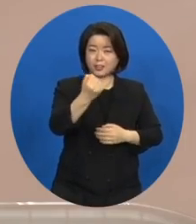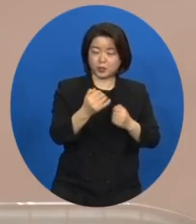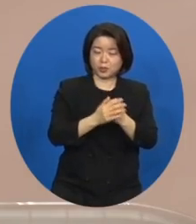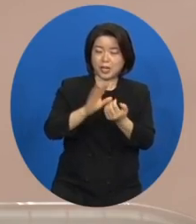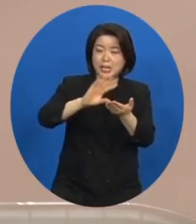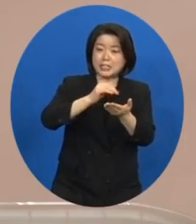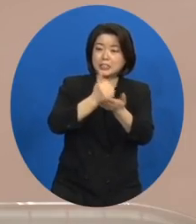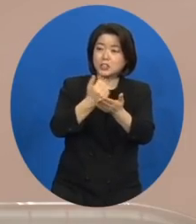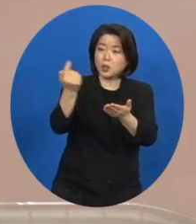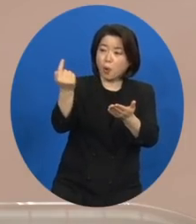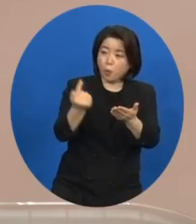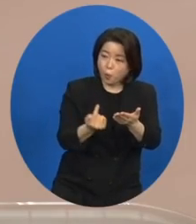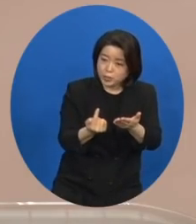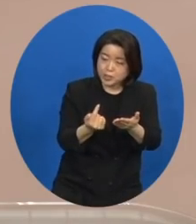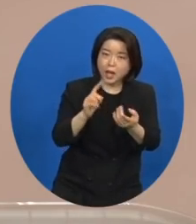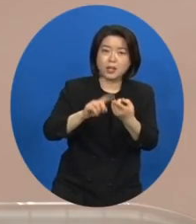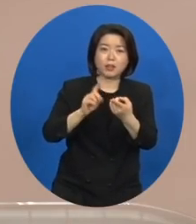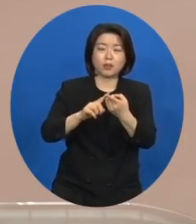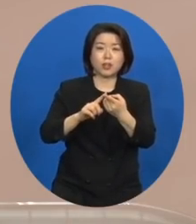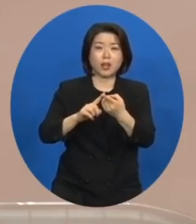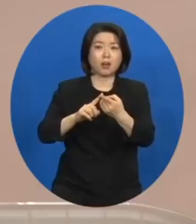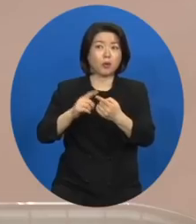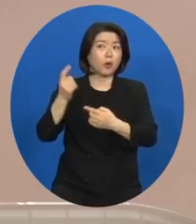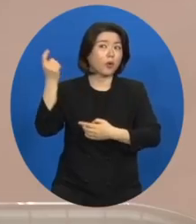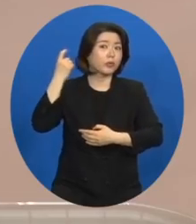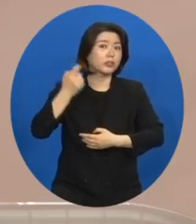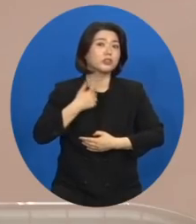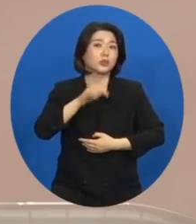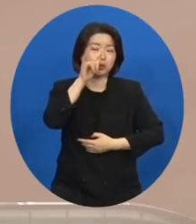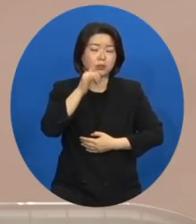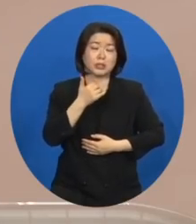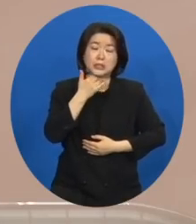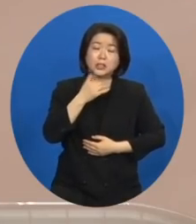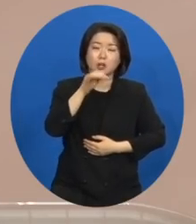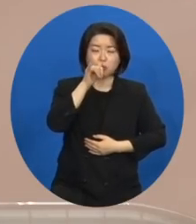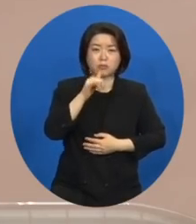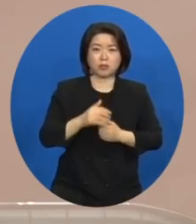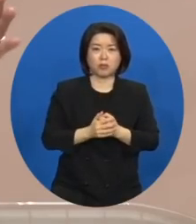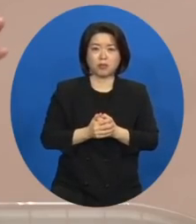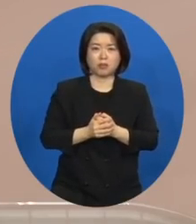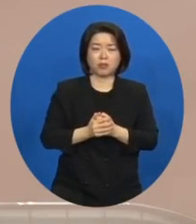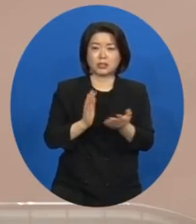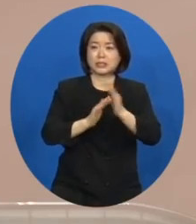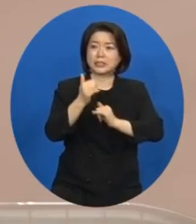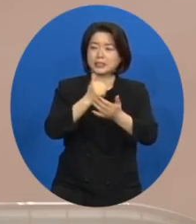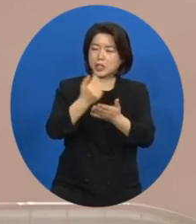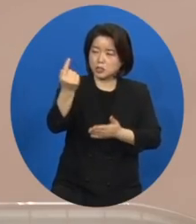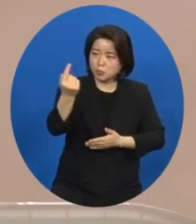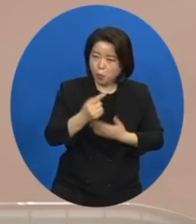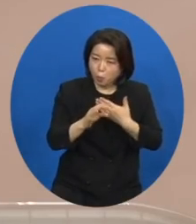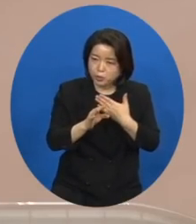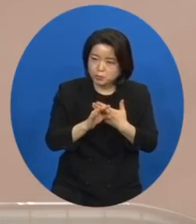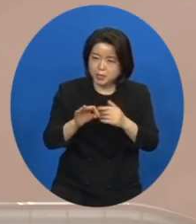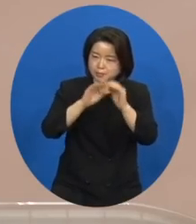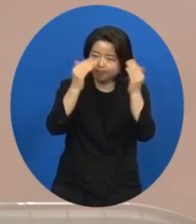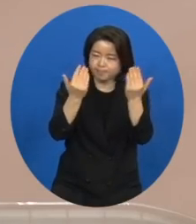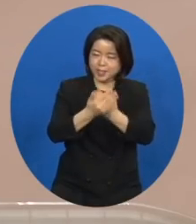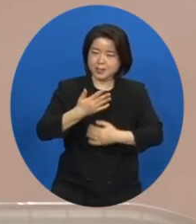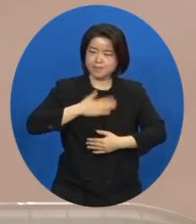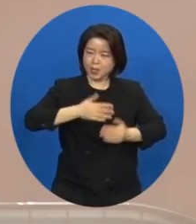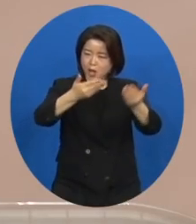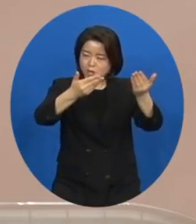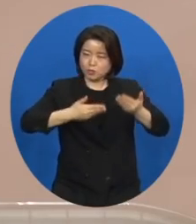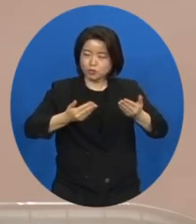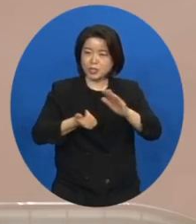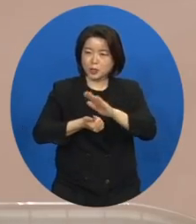그리스도가 오신 다는 것을 알고 있었고 기다리고 있었어요 그가 오시면 모든 것을 알려줄 거야 라는 어떤 소망이